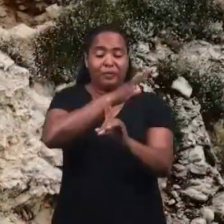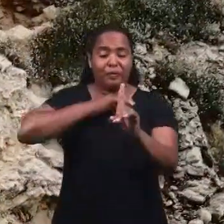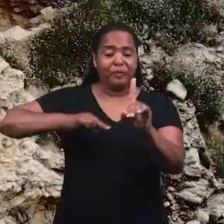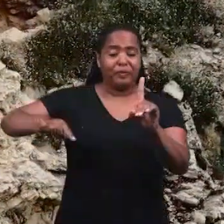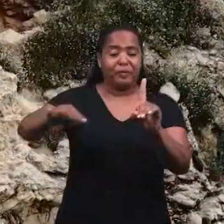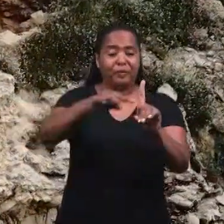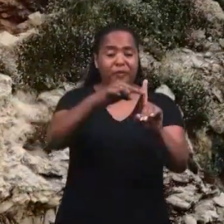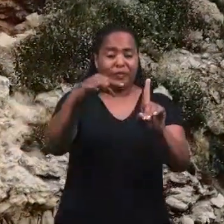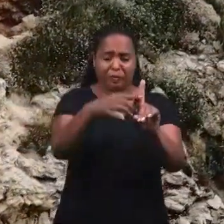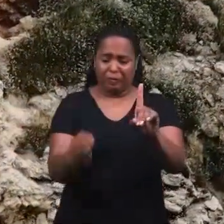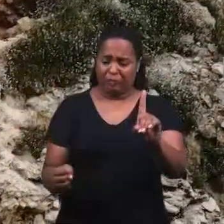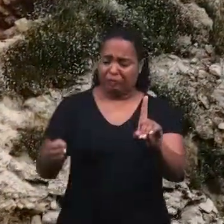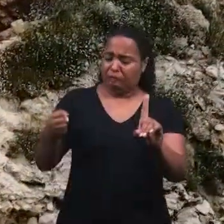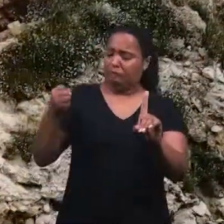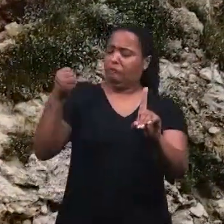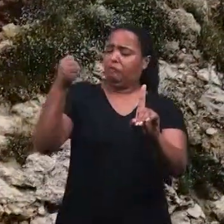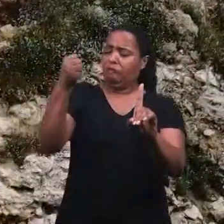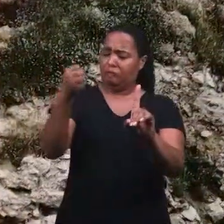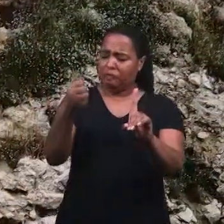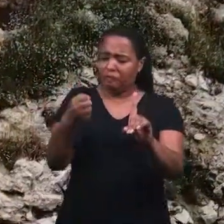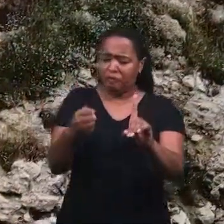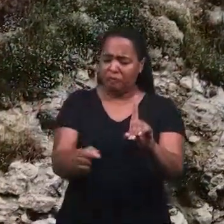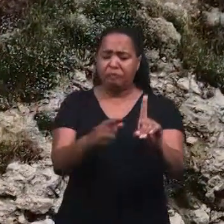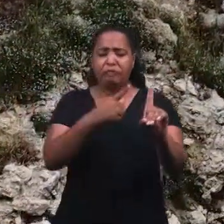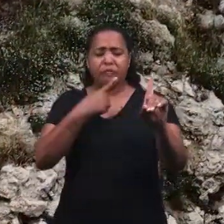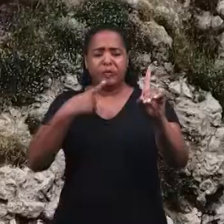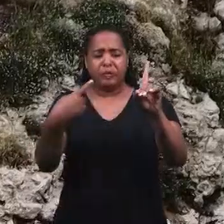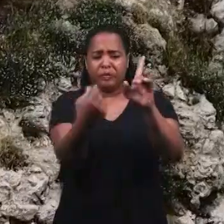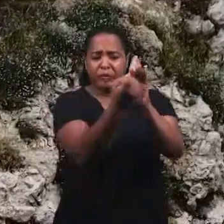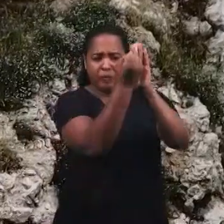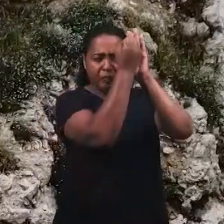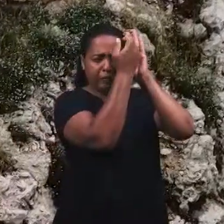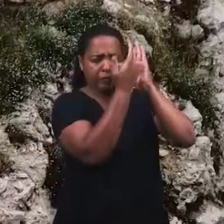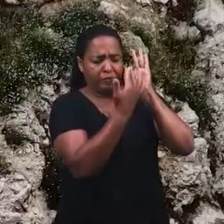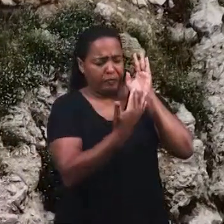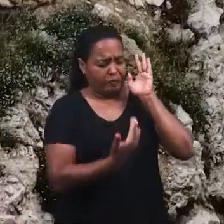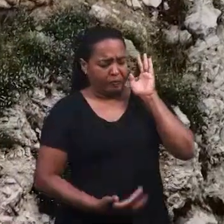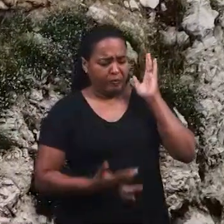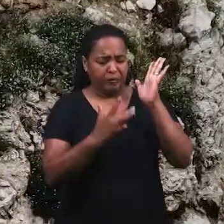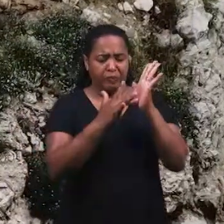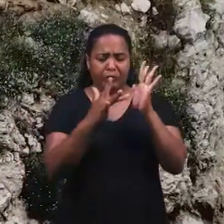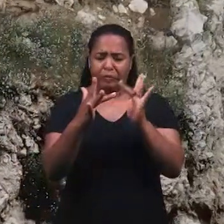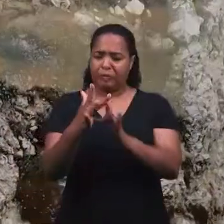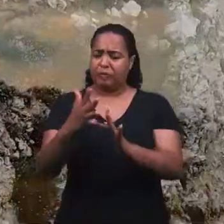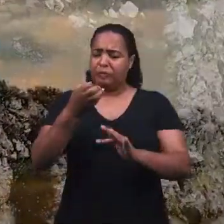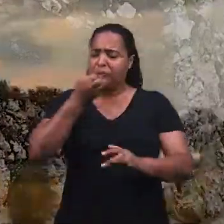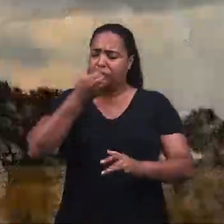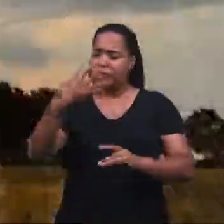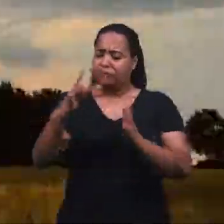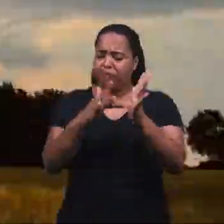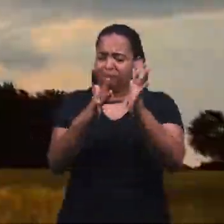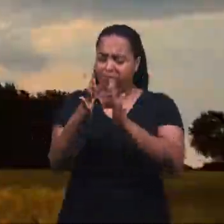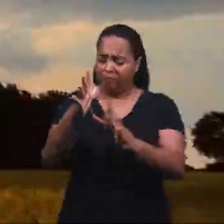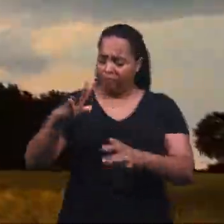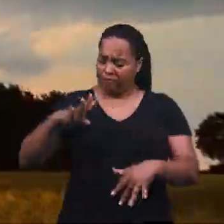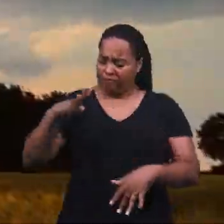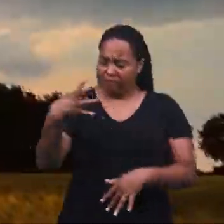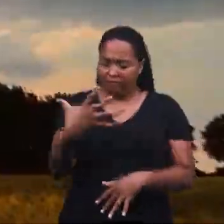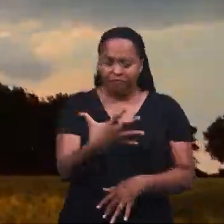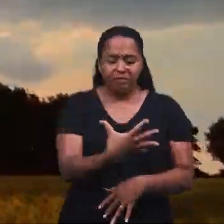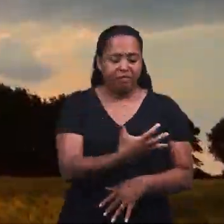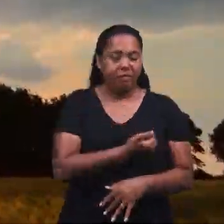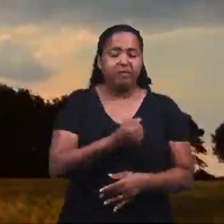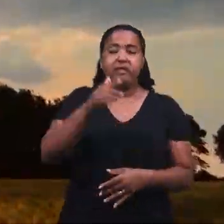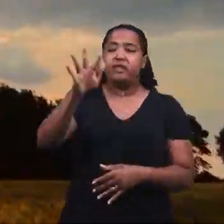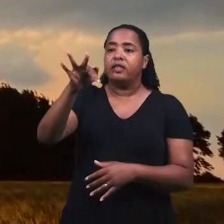sacrifício remidor, no sangue do bom Redentor. A